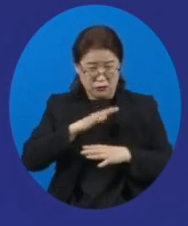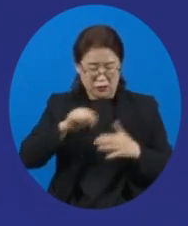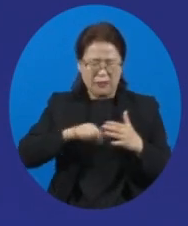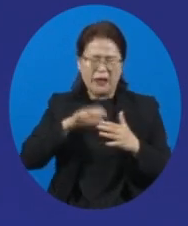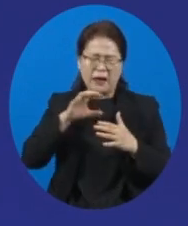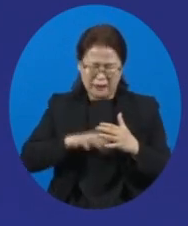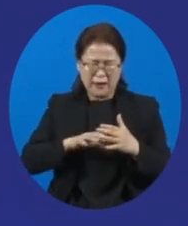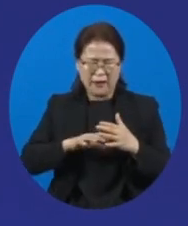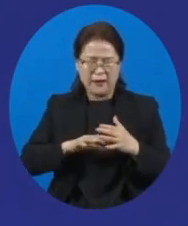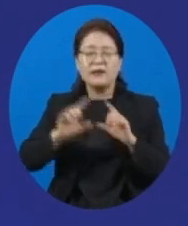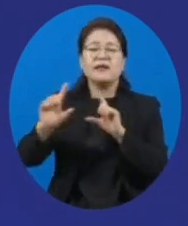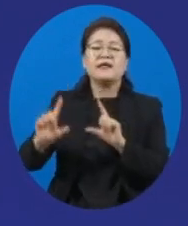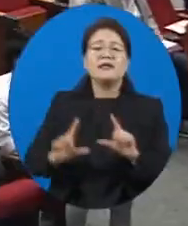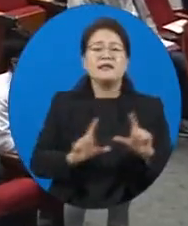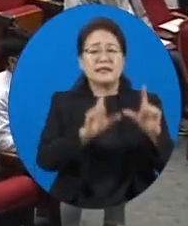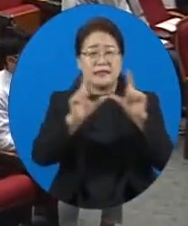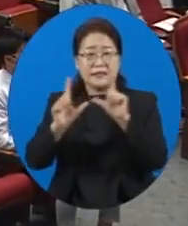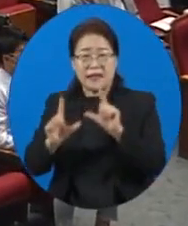살 수밖에 없습니다.